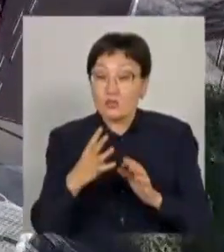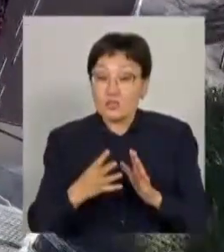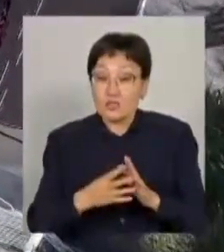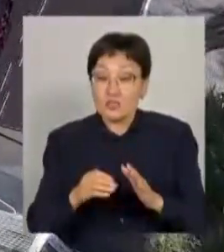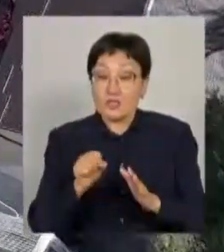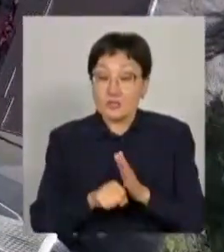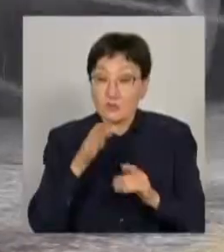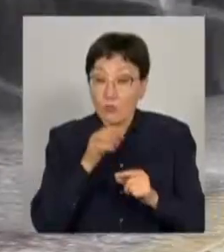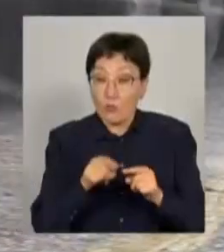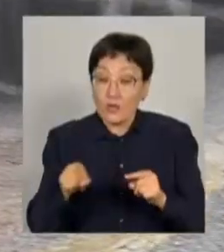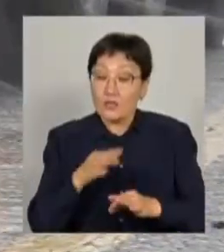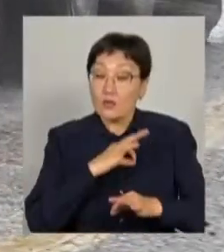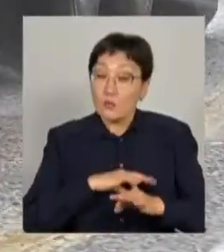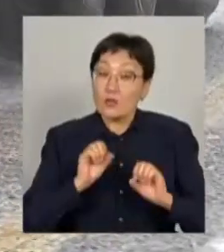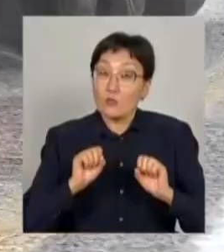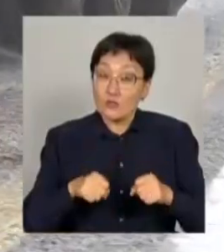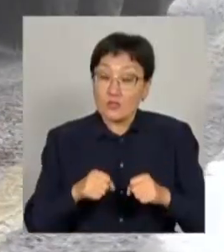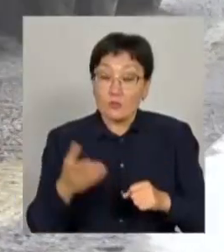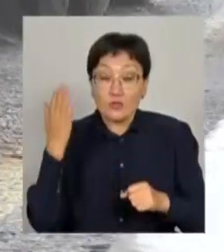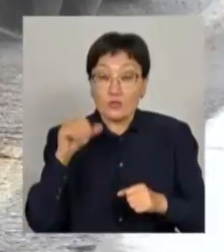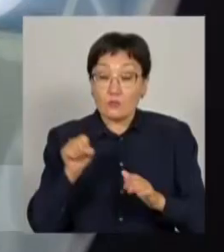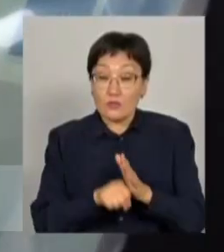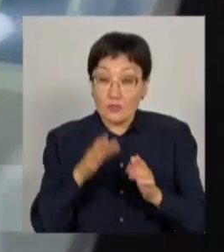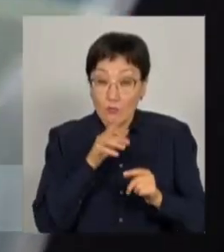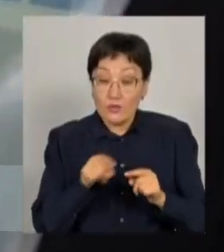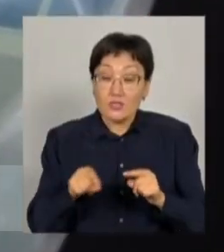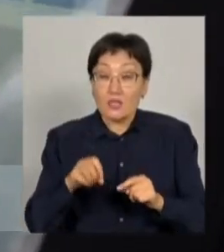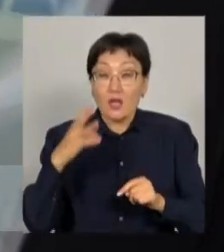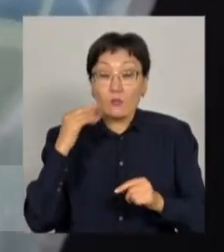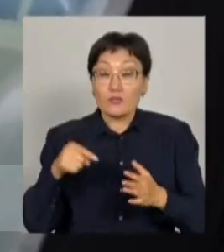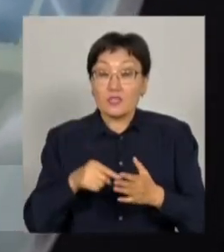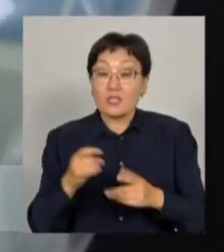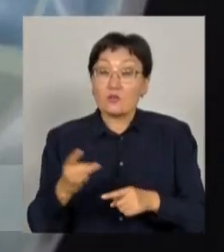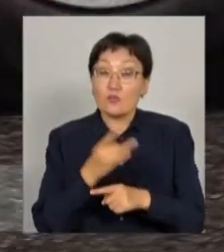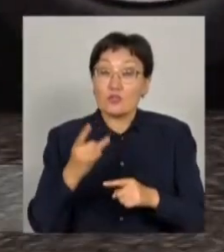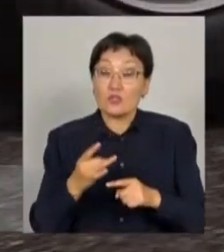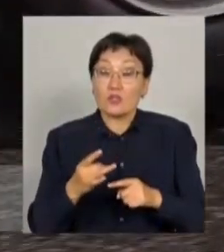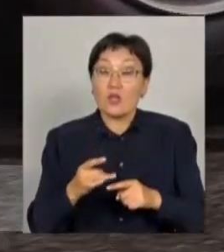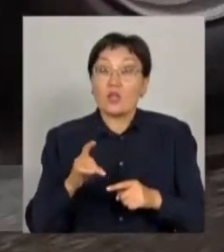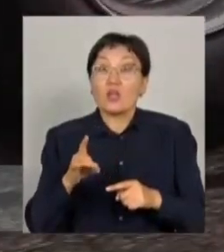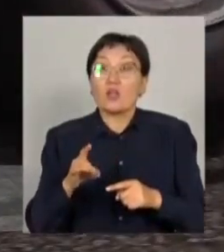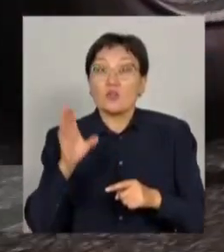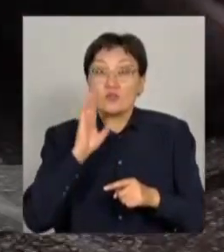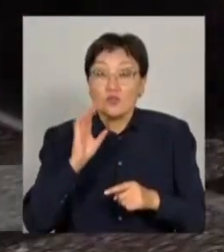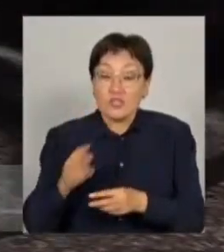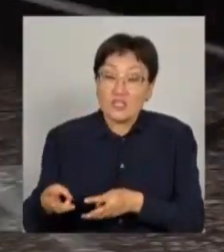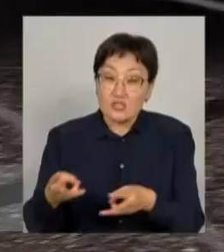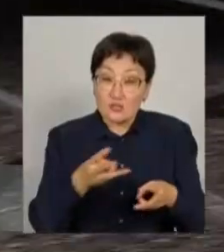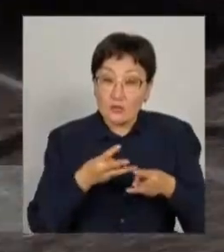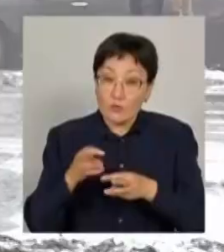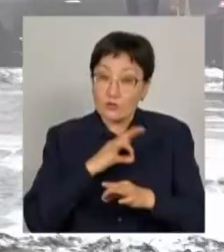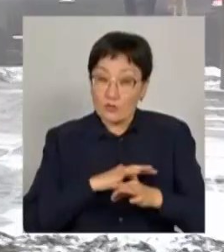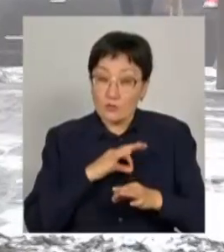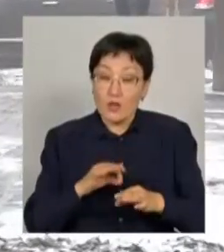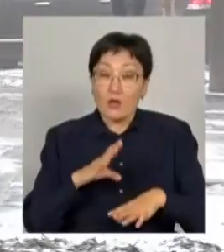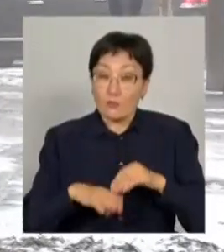қысқы кезеңде пайдаланылады. Айта кетейік, өткен қыста Алматыда еліміз бойынша алғаш рет сұйық реагент таратқыштар қолданылған еді. Тәжірибе